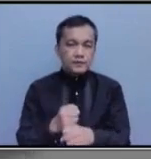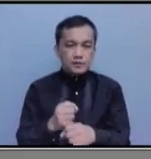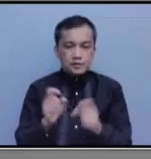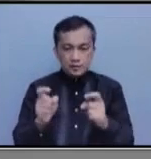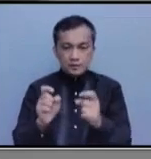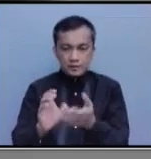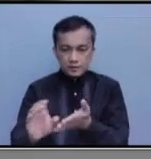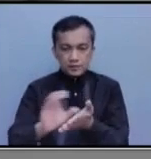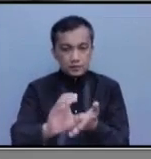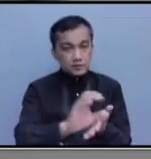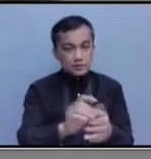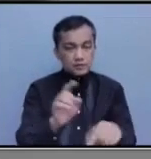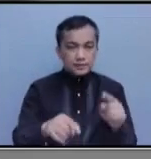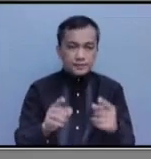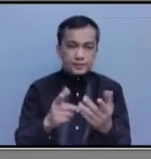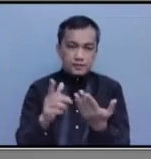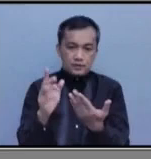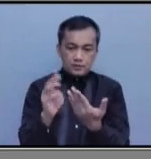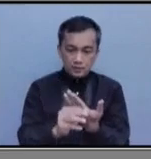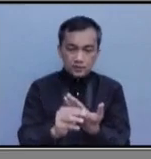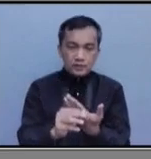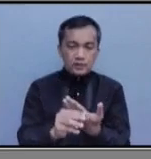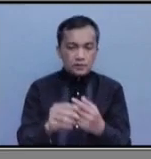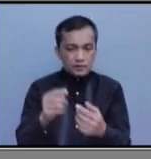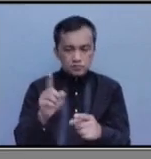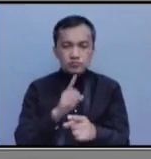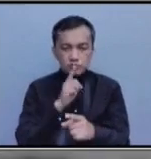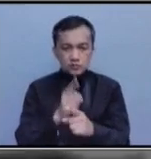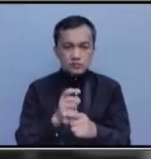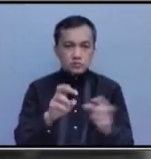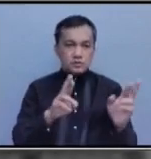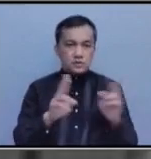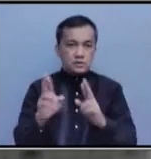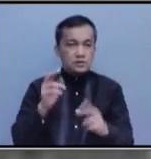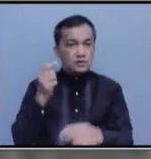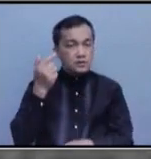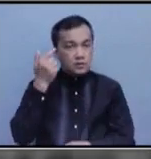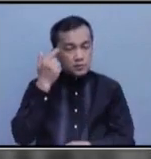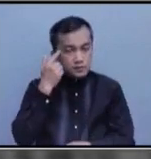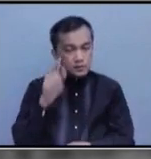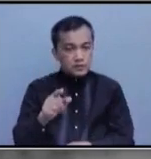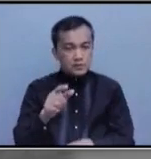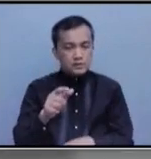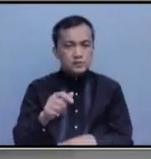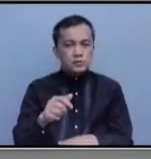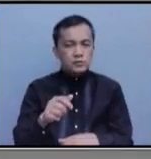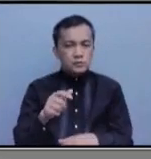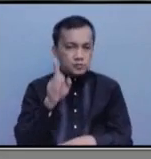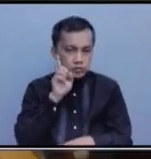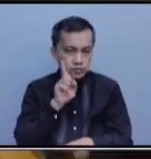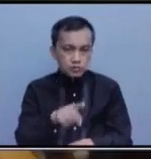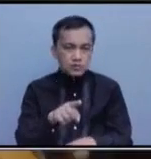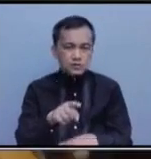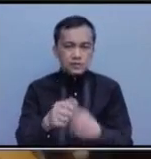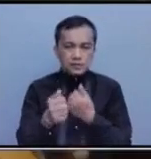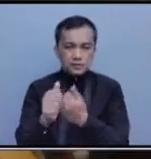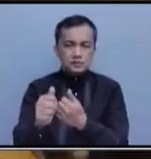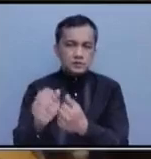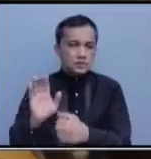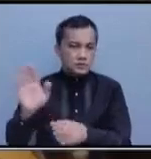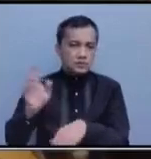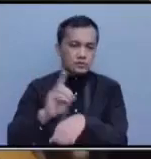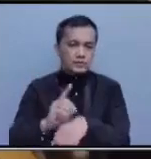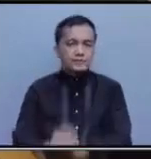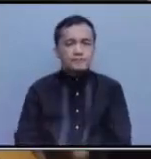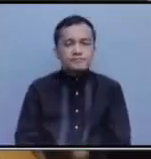iba't ibang programa at matiyak ang kahandaan ng pamahalaan sa epektibong pagtupad ng mandato nito. Kahapon,